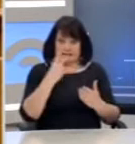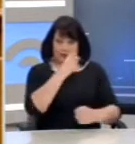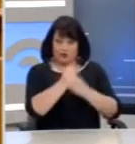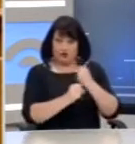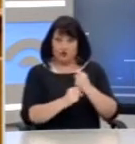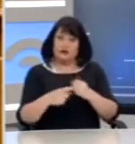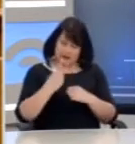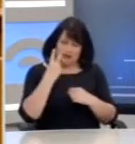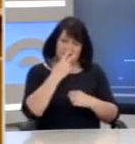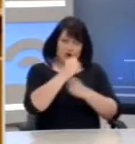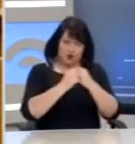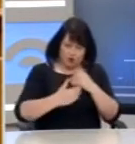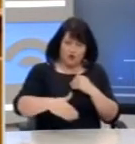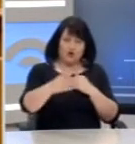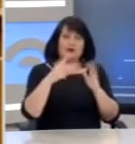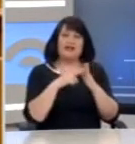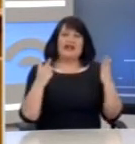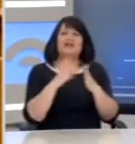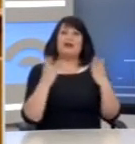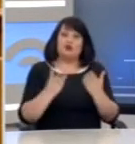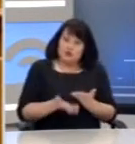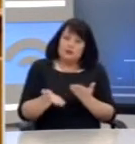επόμενη διετία 17-18,